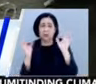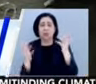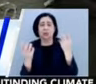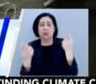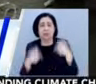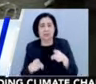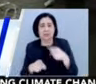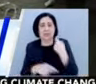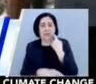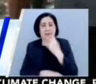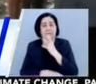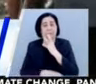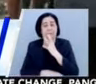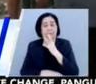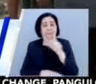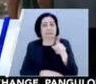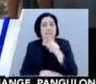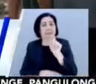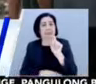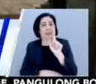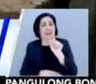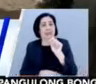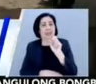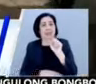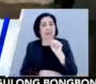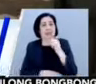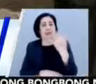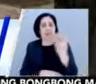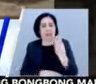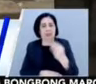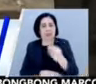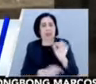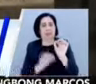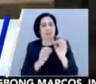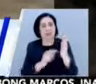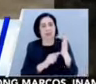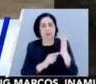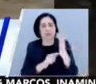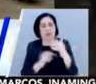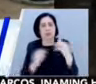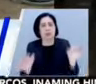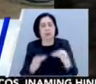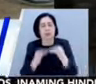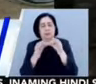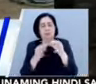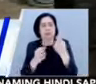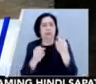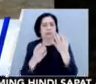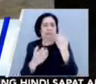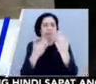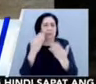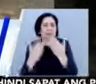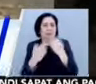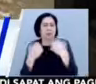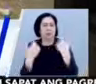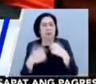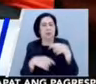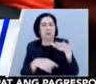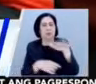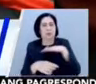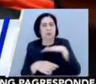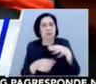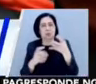pangulo sa Talisay Batangas kung saan ipagtirik ng kandila at ipinag ang dalaw pumanaw sa itinuturing na ground zero ng pananalasa